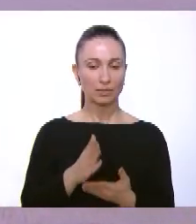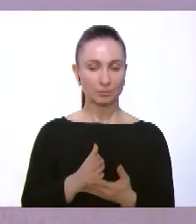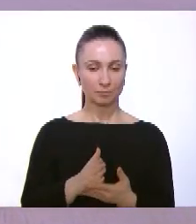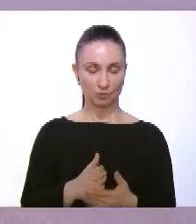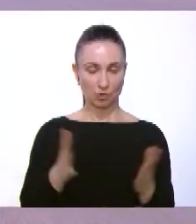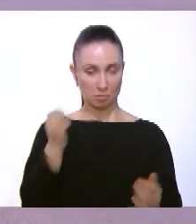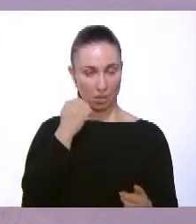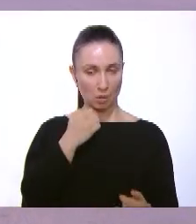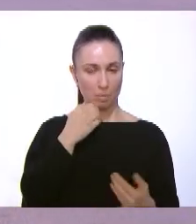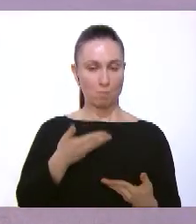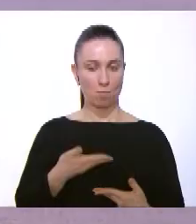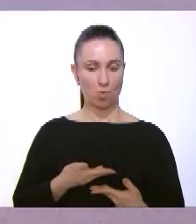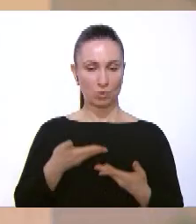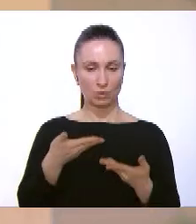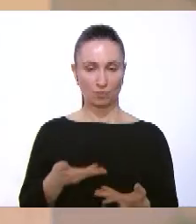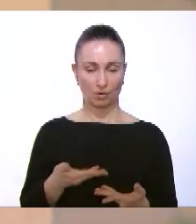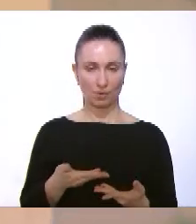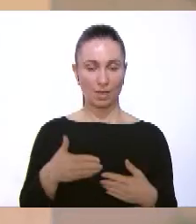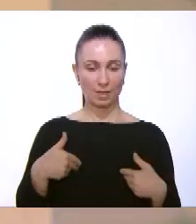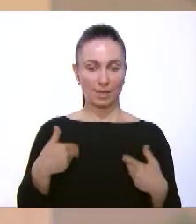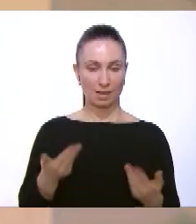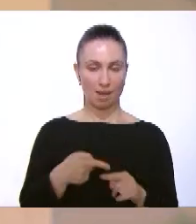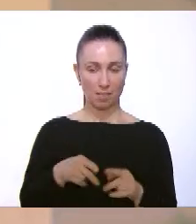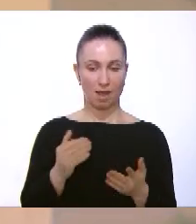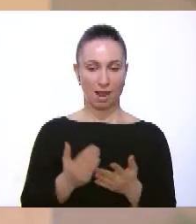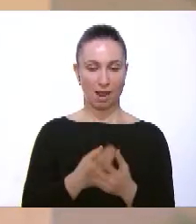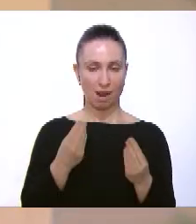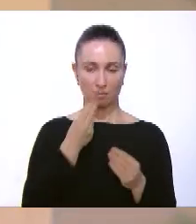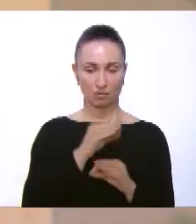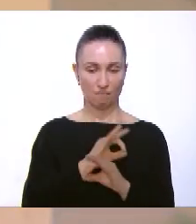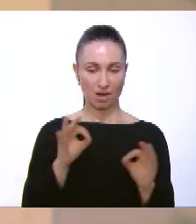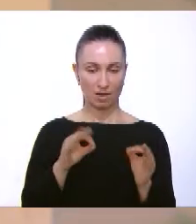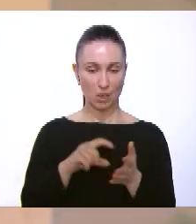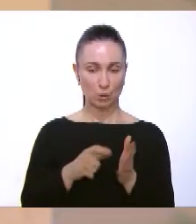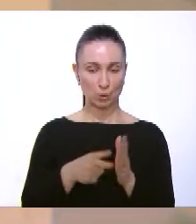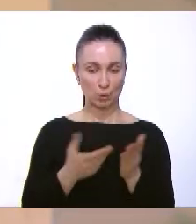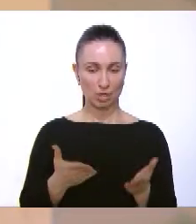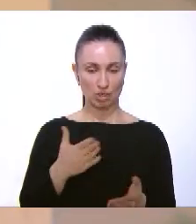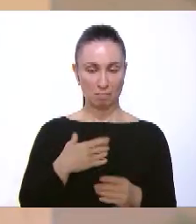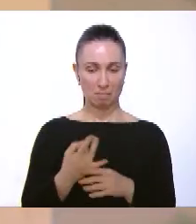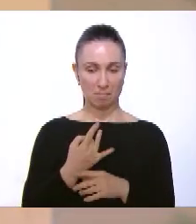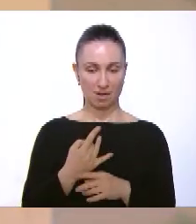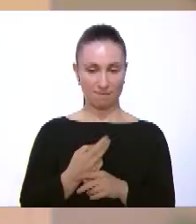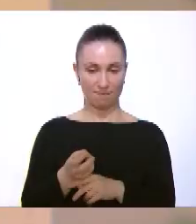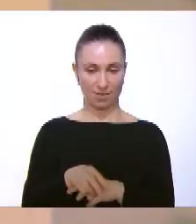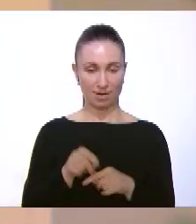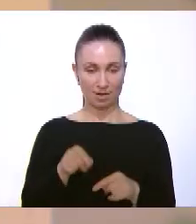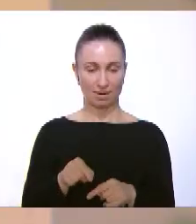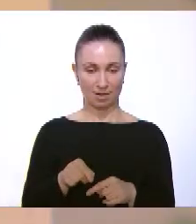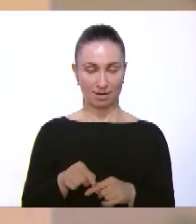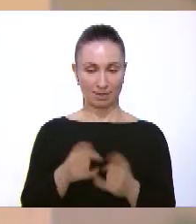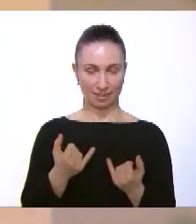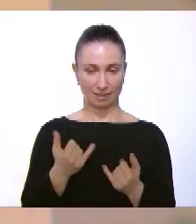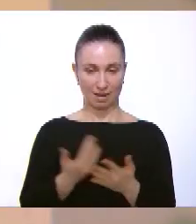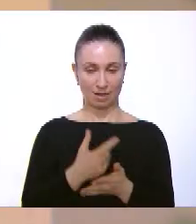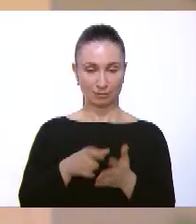მადლობა მოწვევისთვის. გილოცავთ ამ ახალ მშვენიერ სტუდიაში. ჩვენთვის პირველი ჩაწერა, ასე ვთქვათ, პირველი